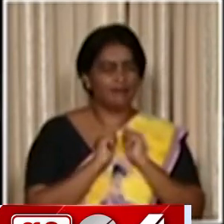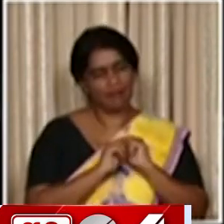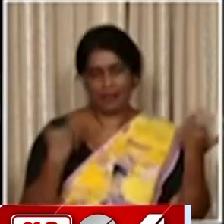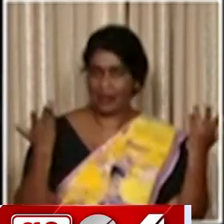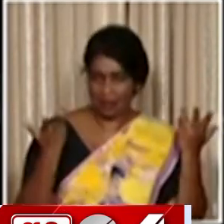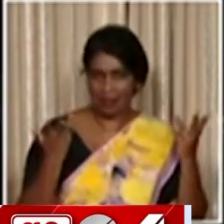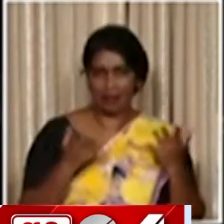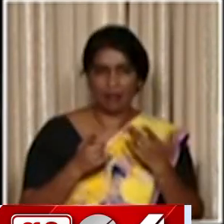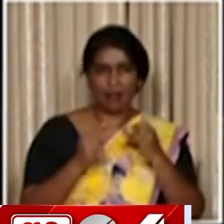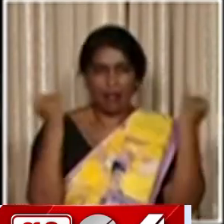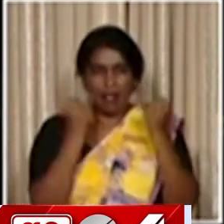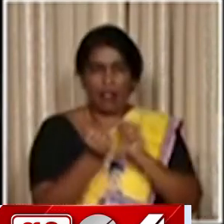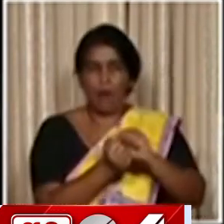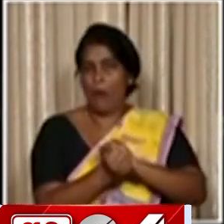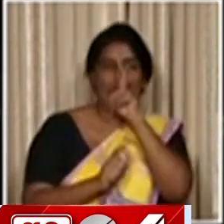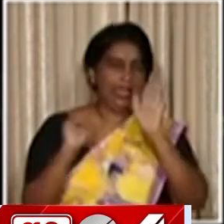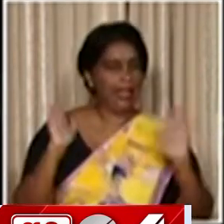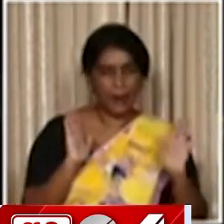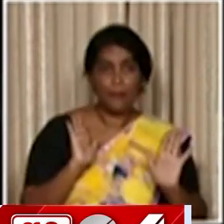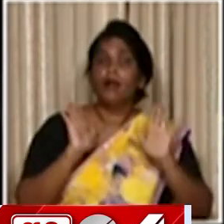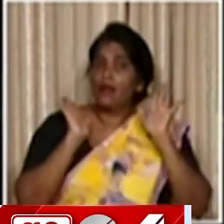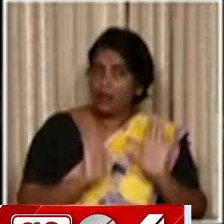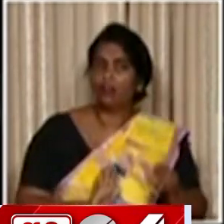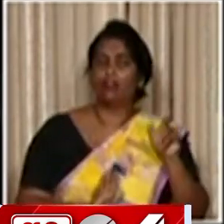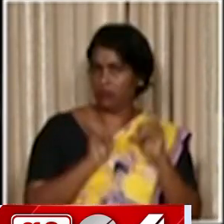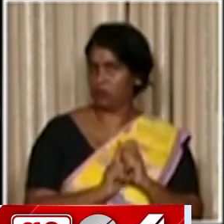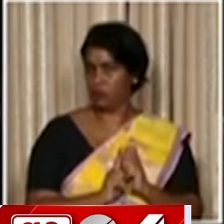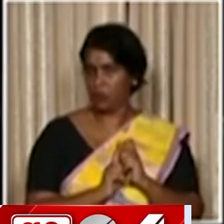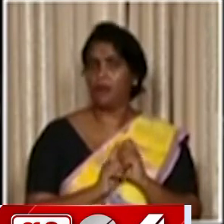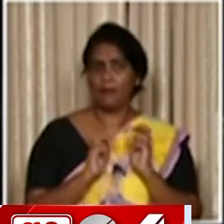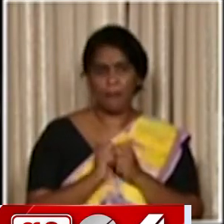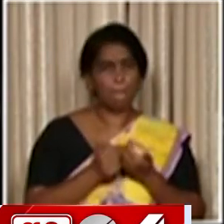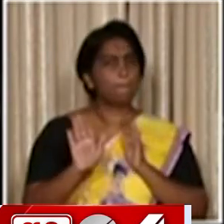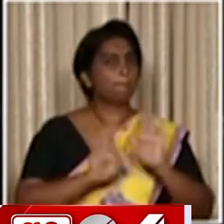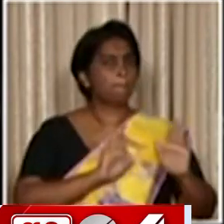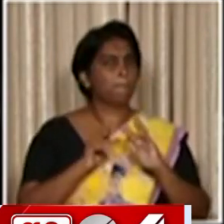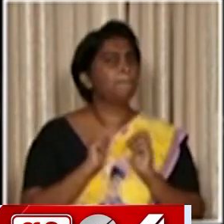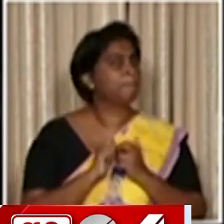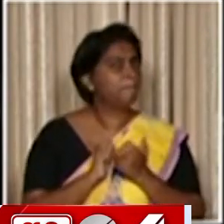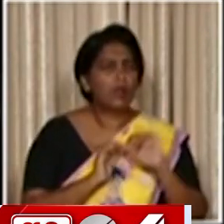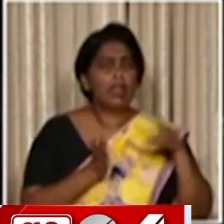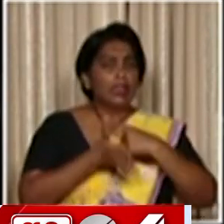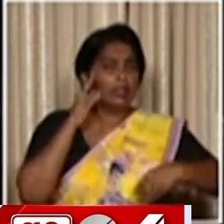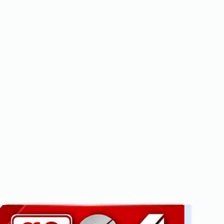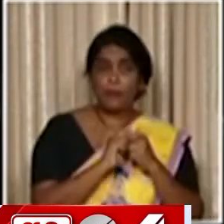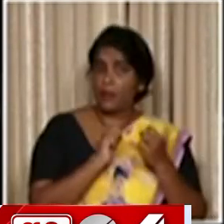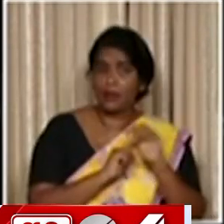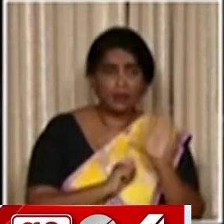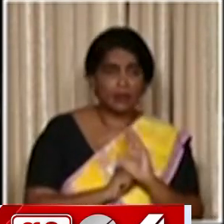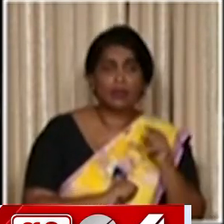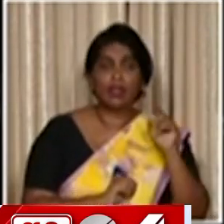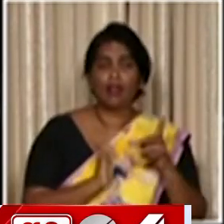නැහැ. කුණුරෙදි අපි එළිය හොදන්න නෙමෙයි මේ හදන්නේ. හැබැයි මේක ඉතා බරපතල පරිපාලනීය ගැටලුවක් විතරක් නෙමෙයි දේශපාලන